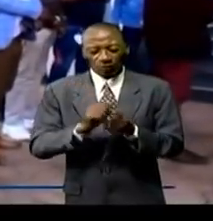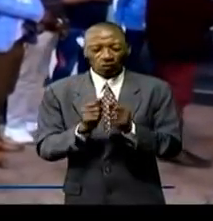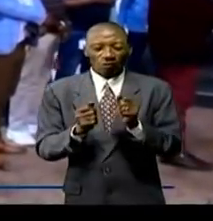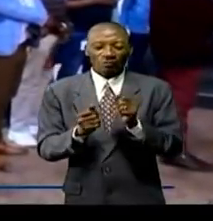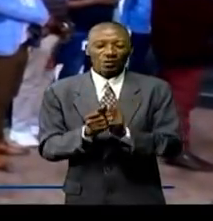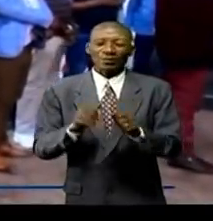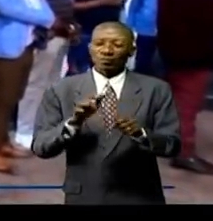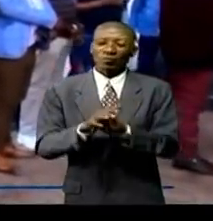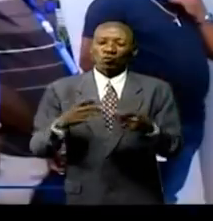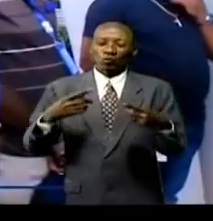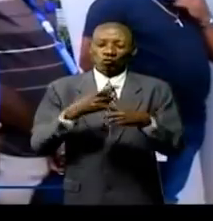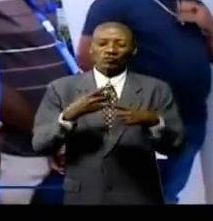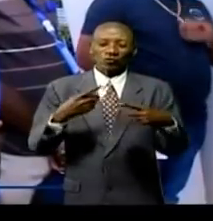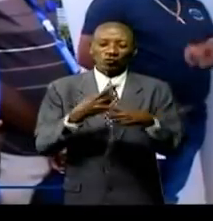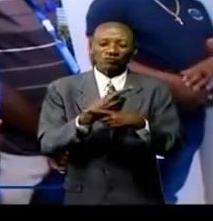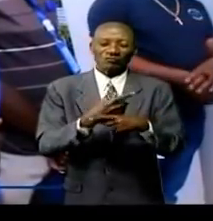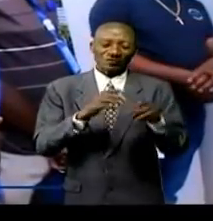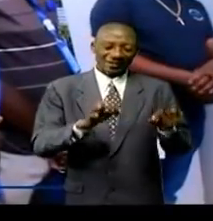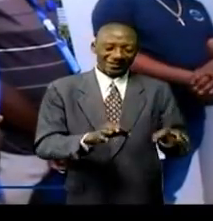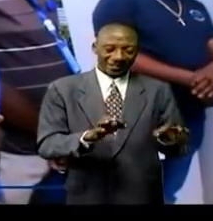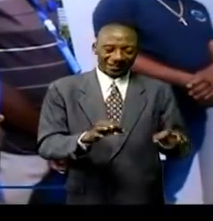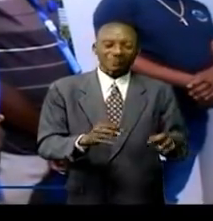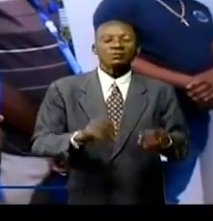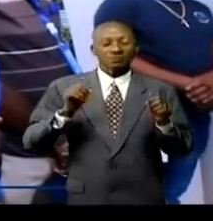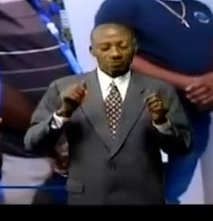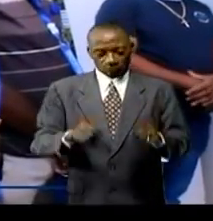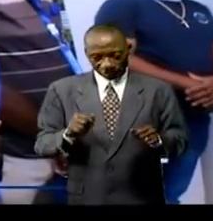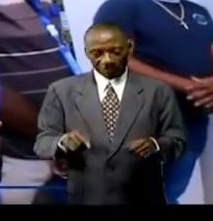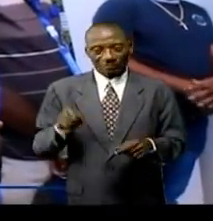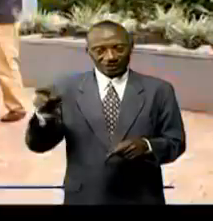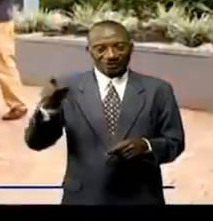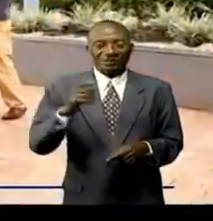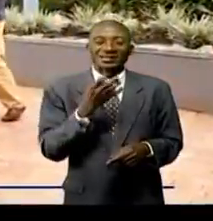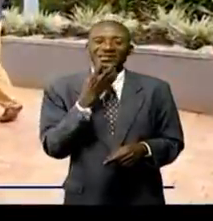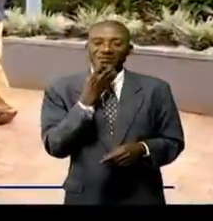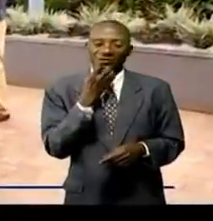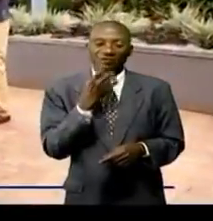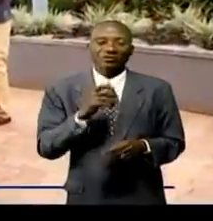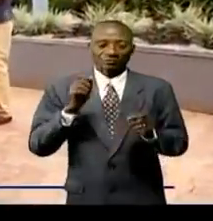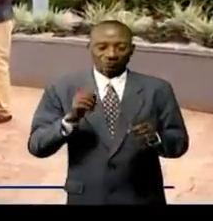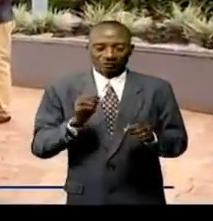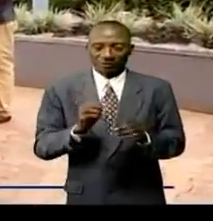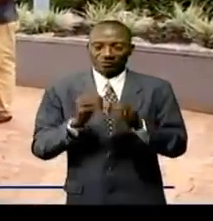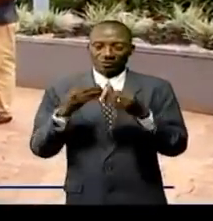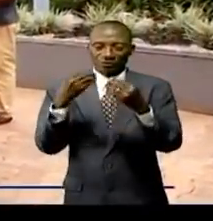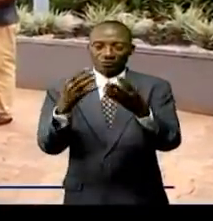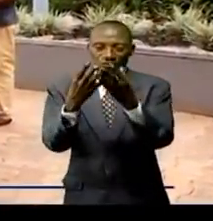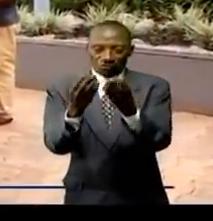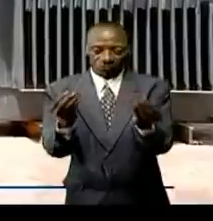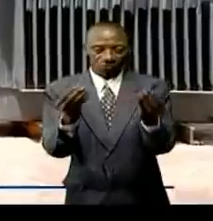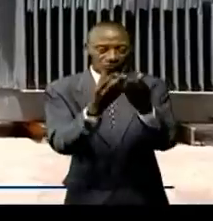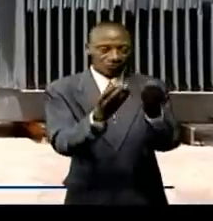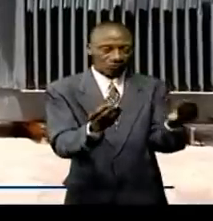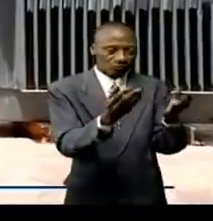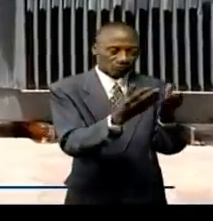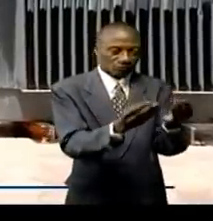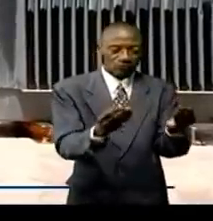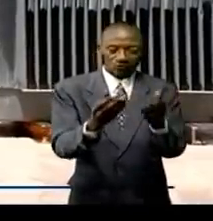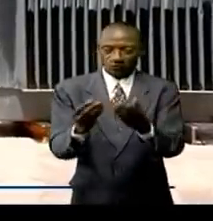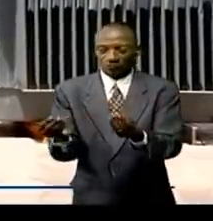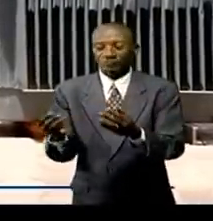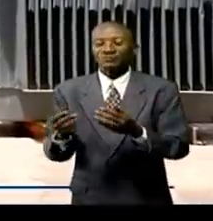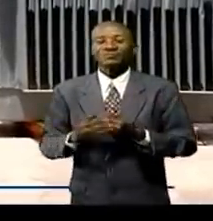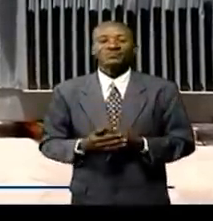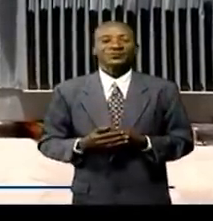grandes coopératives minières de Kolwezi, basées à Kasombo-Drin UCK, se sont décidés d'offrir à la province du Lualaba